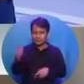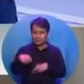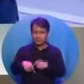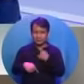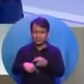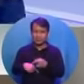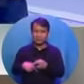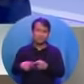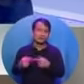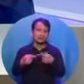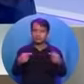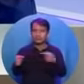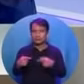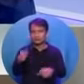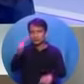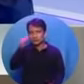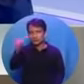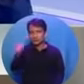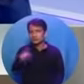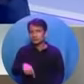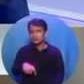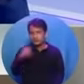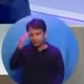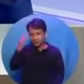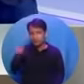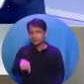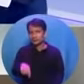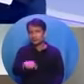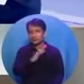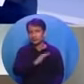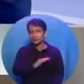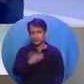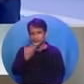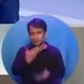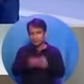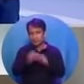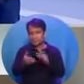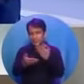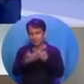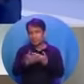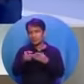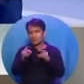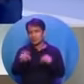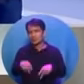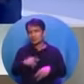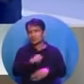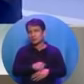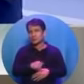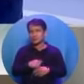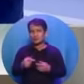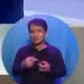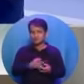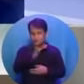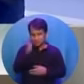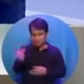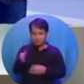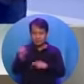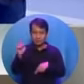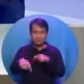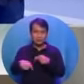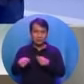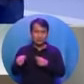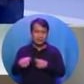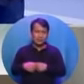lumalaban? Hindi po naman maalam lumaban niya, Sir, at yan po ay kilala ko na. Okay. So, lumapit na sila sa inyo, hindi niyo po na